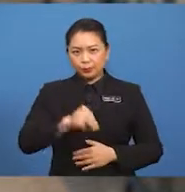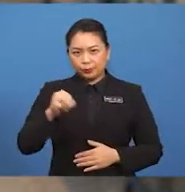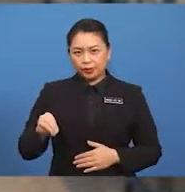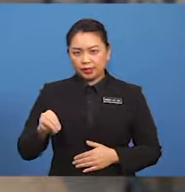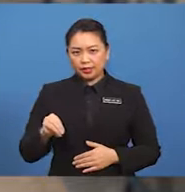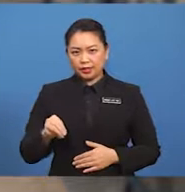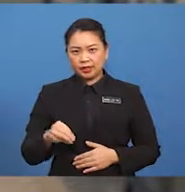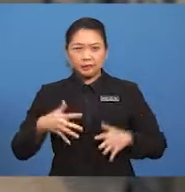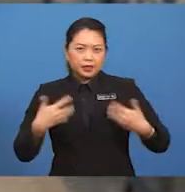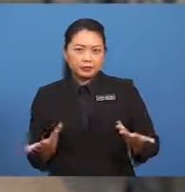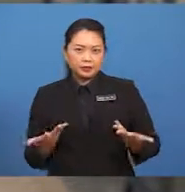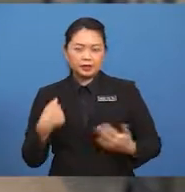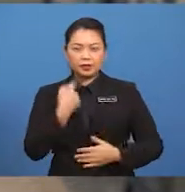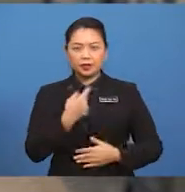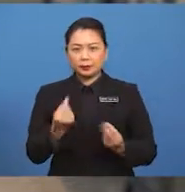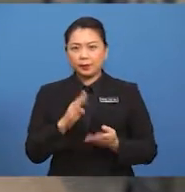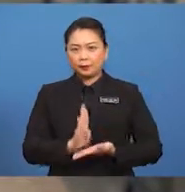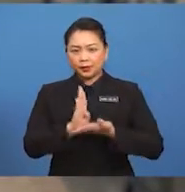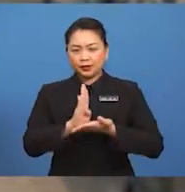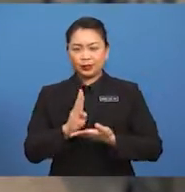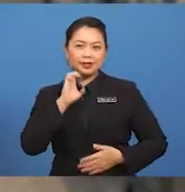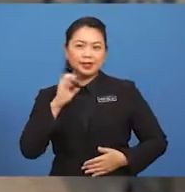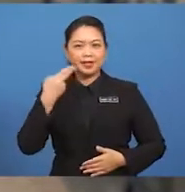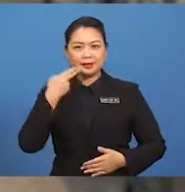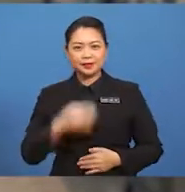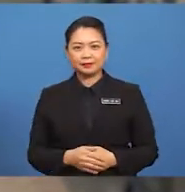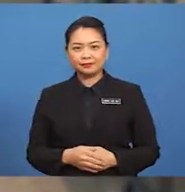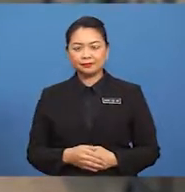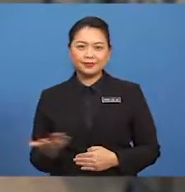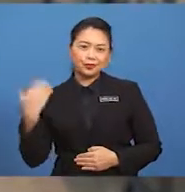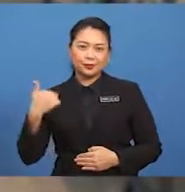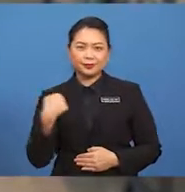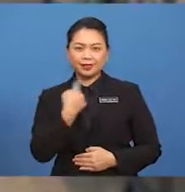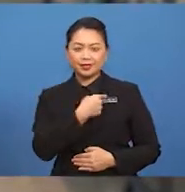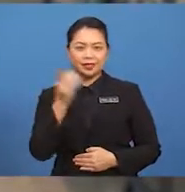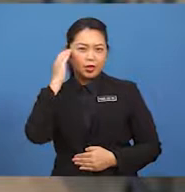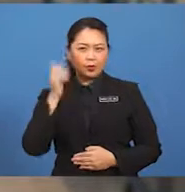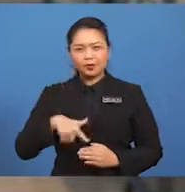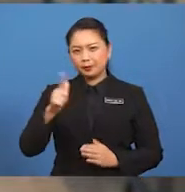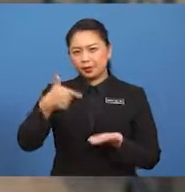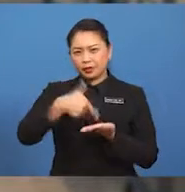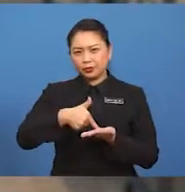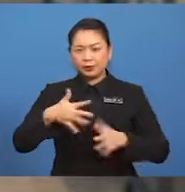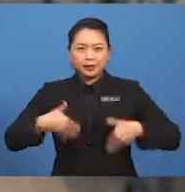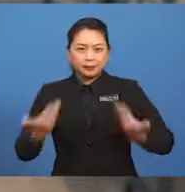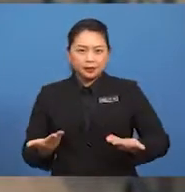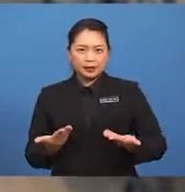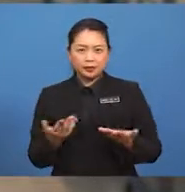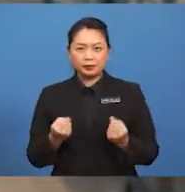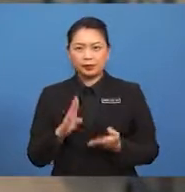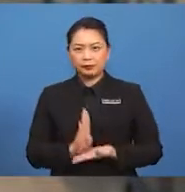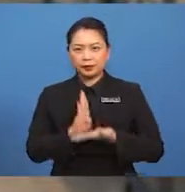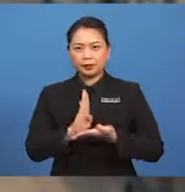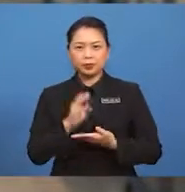murid-murid, bagaimana kita nak bantu Cik Hamizah? Jom kita tahu lebih lanjut bagaimana nak bantu